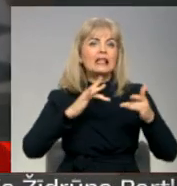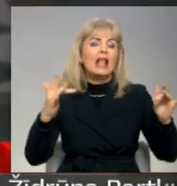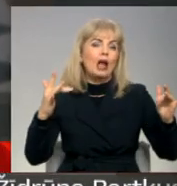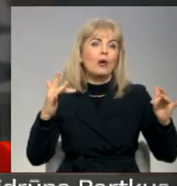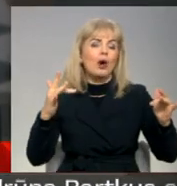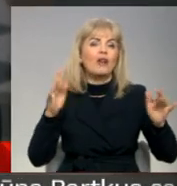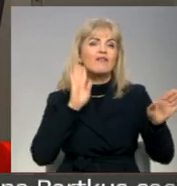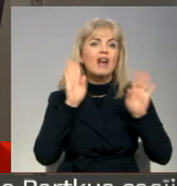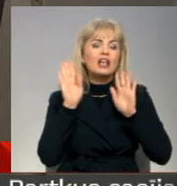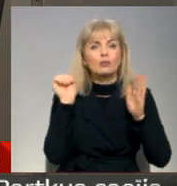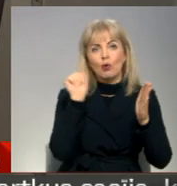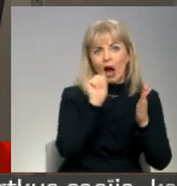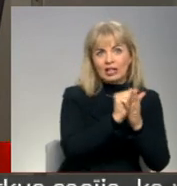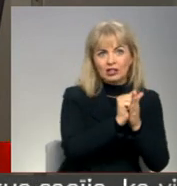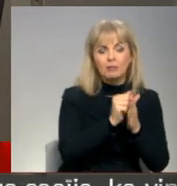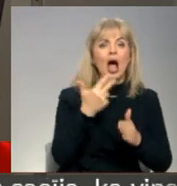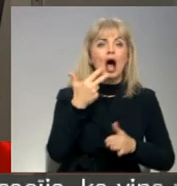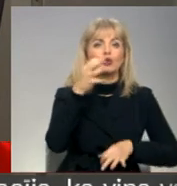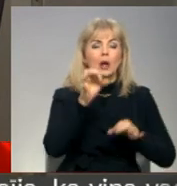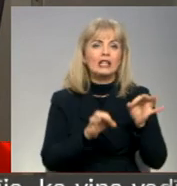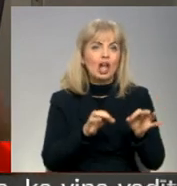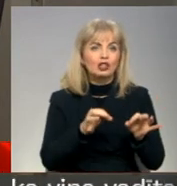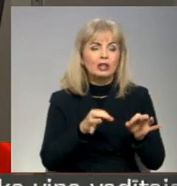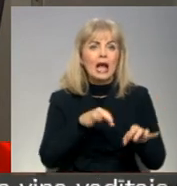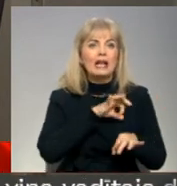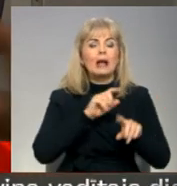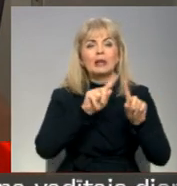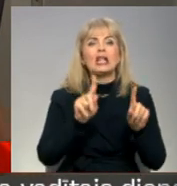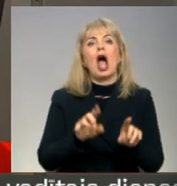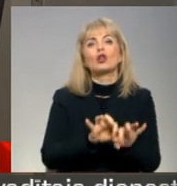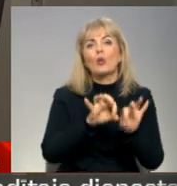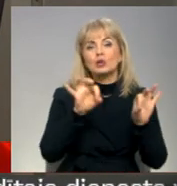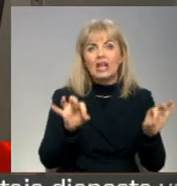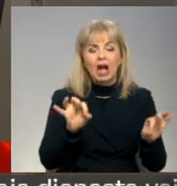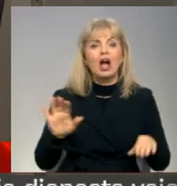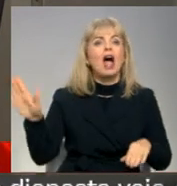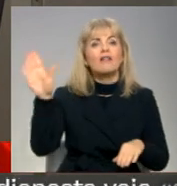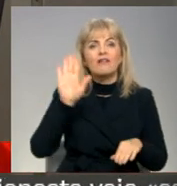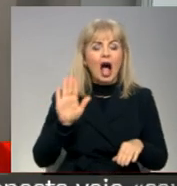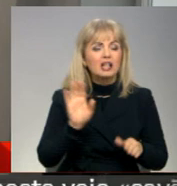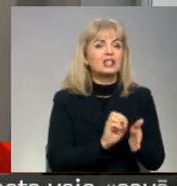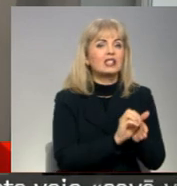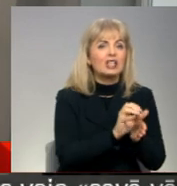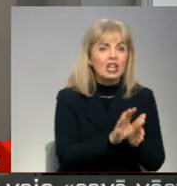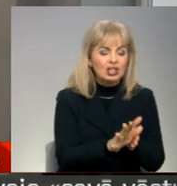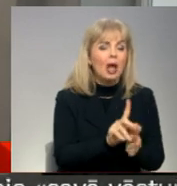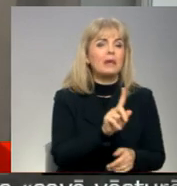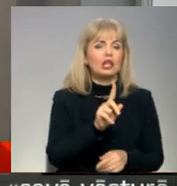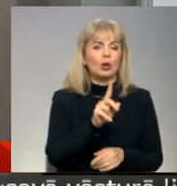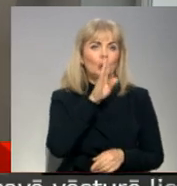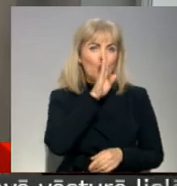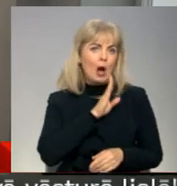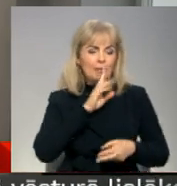Facebook uzrakstīja, ka 8 tiesnešu kriminālu vājāšana parāda, ka valsts tiesu sistēmā ir nopietnas